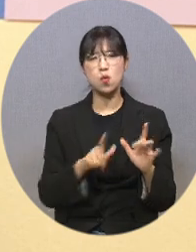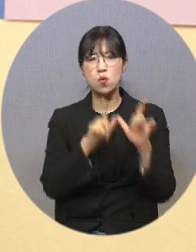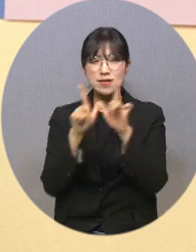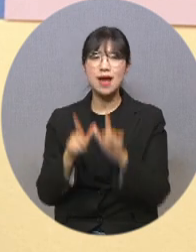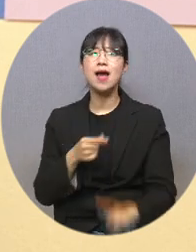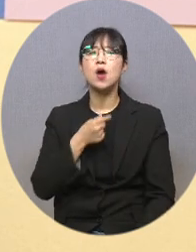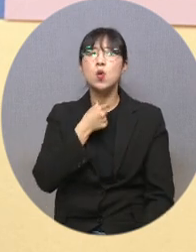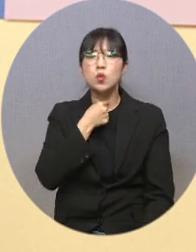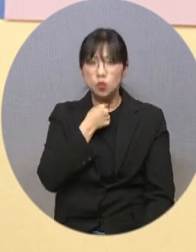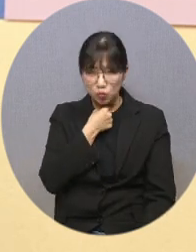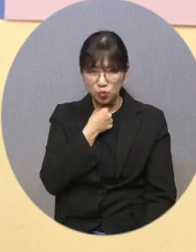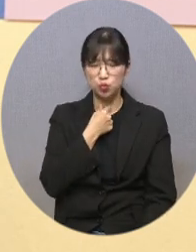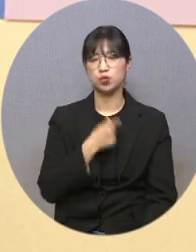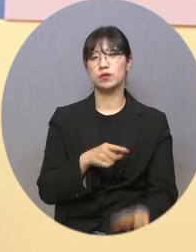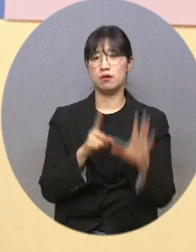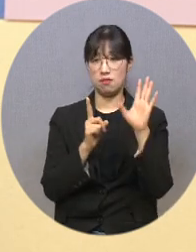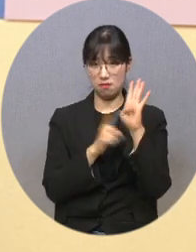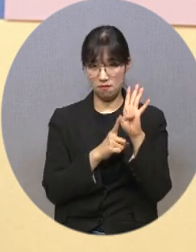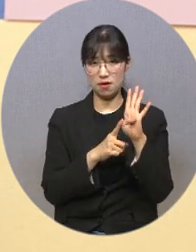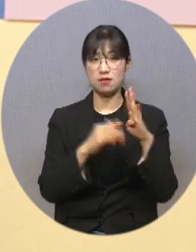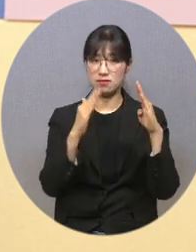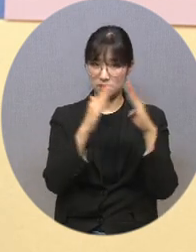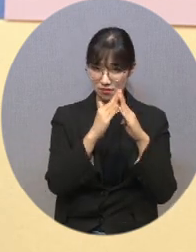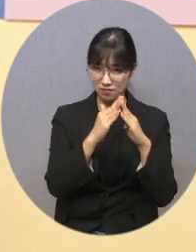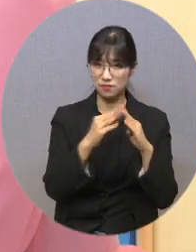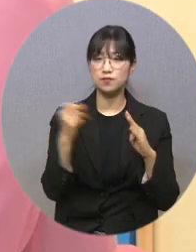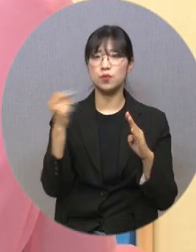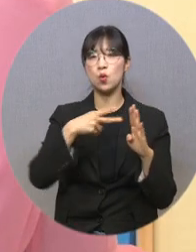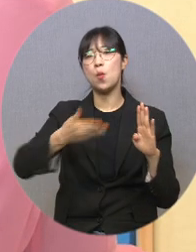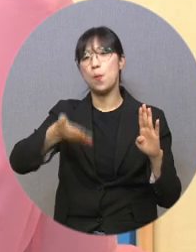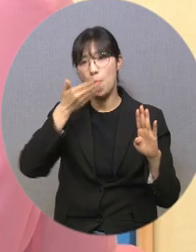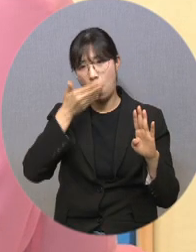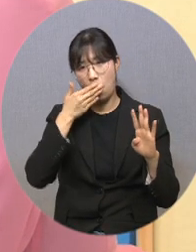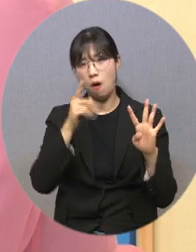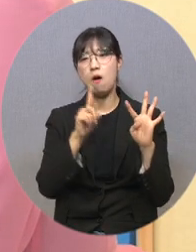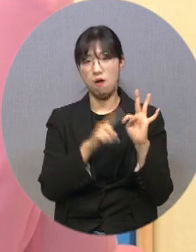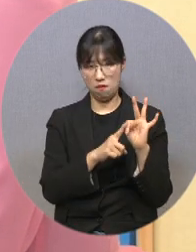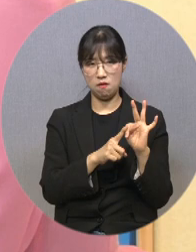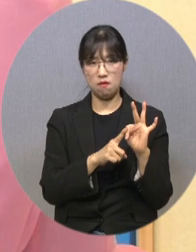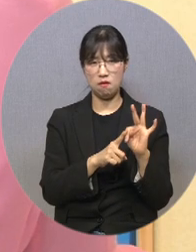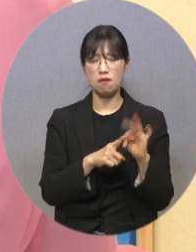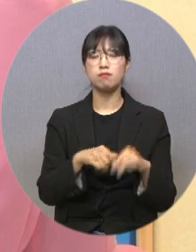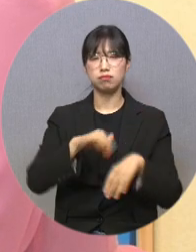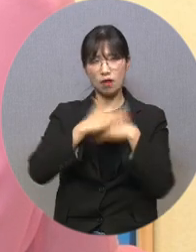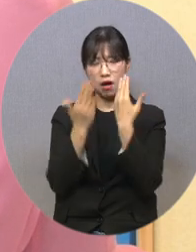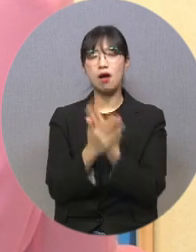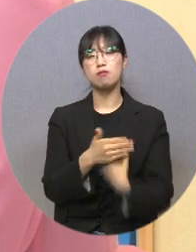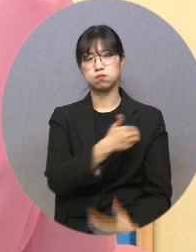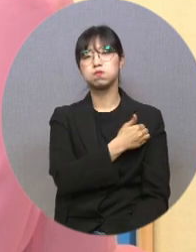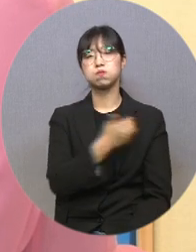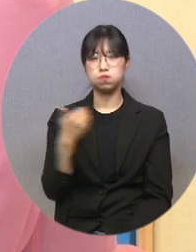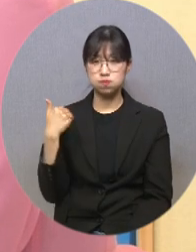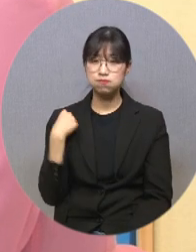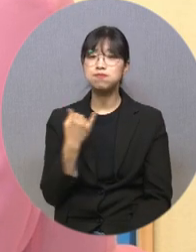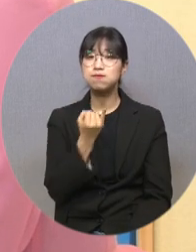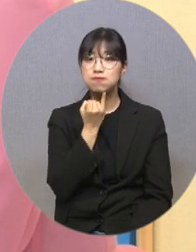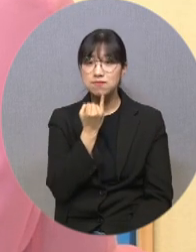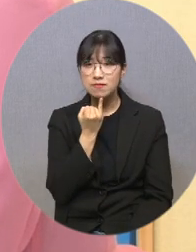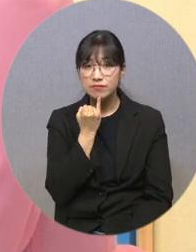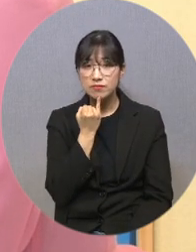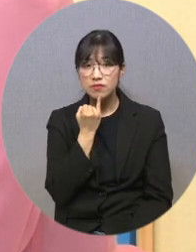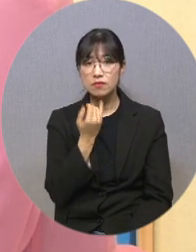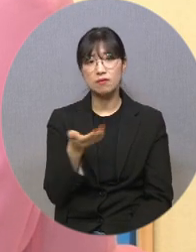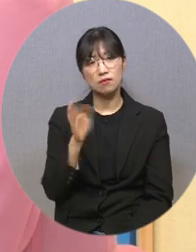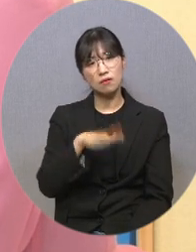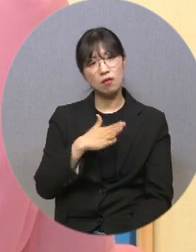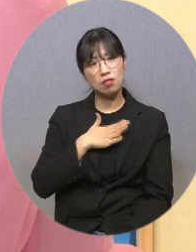것은 주거하고 그다음에 먹는 거 다 네. 이렇게 풍족하게 돼 있는데